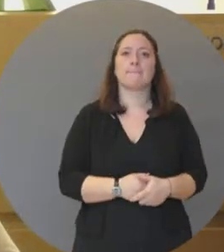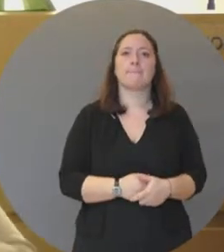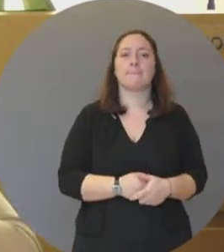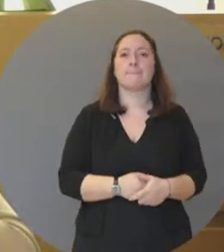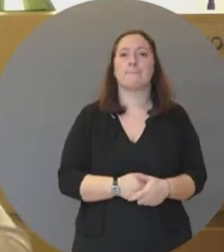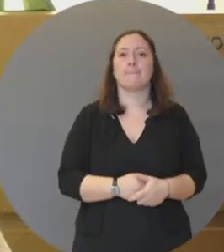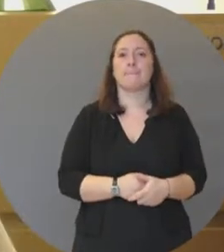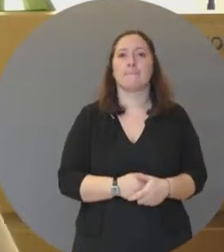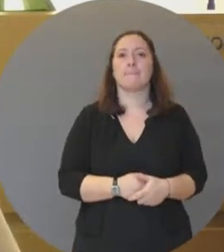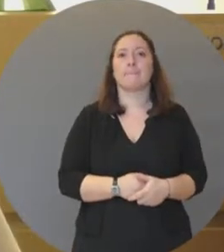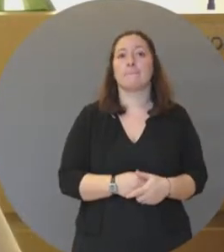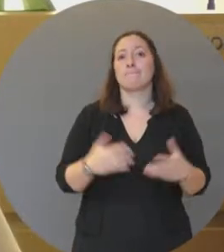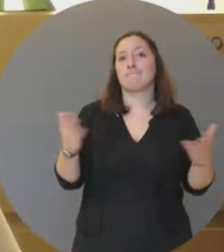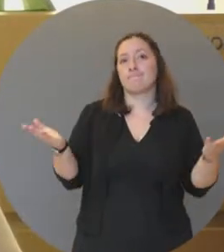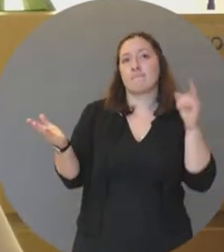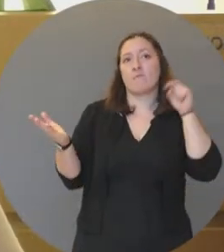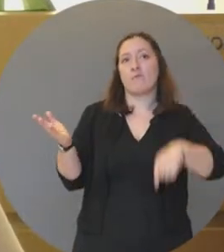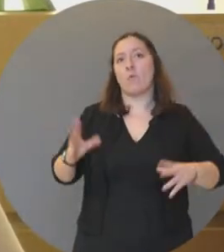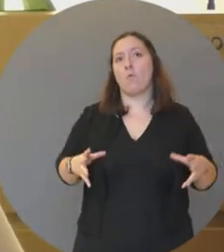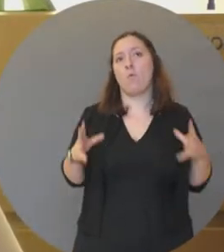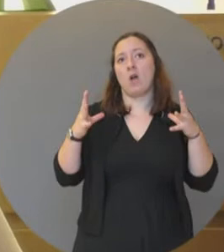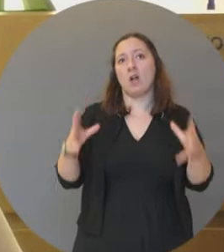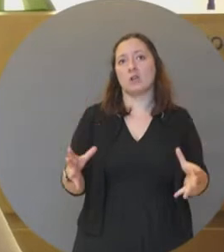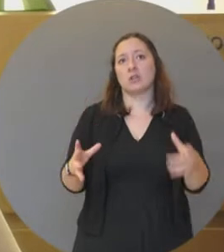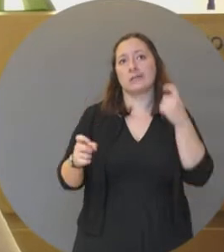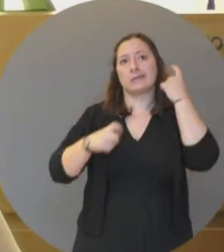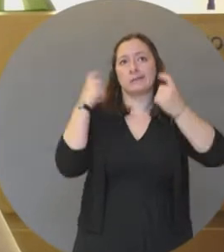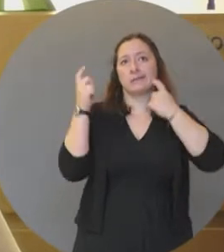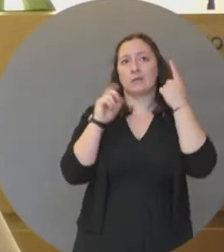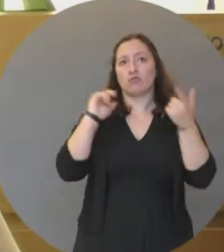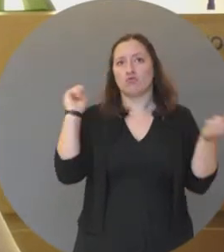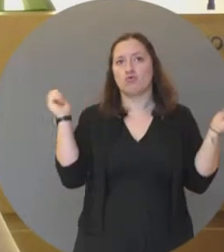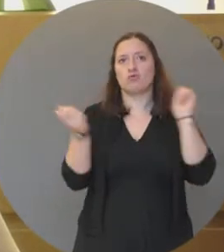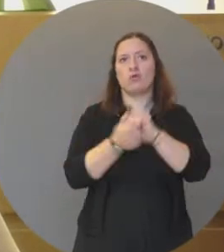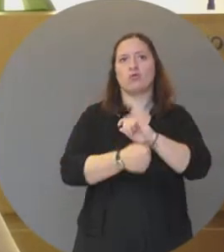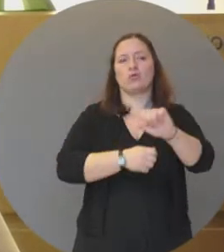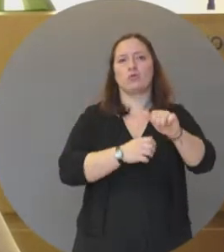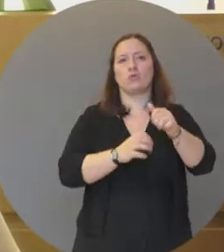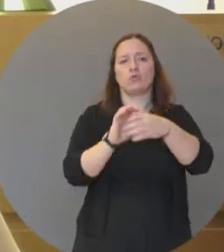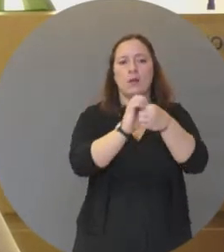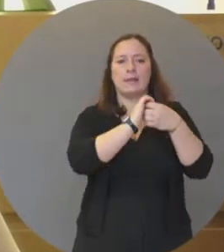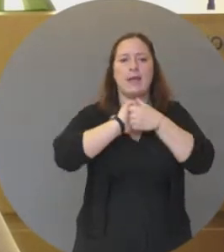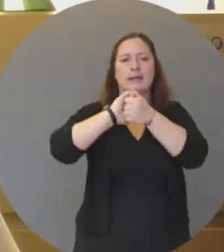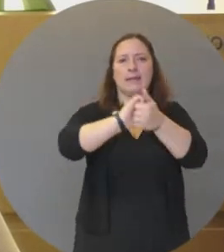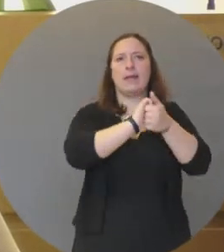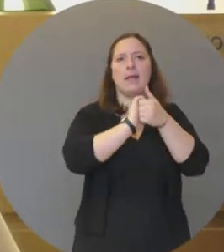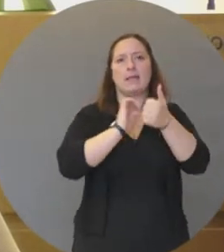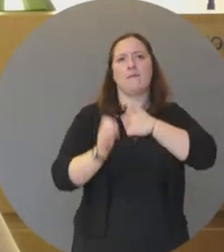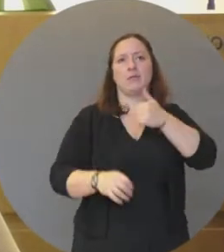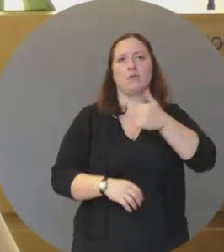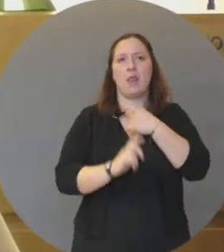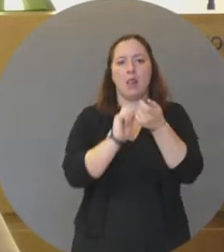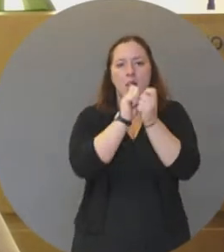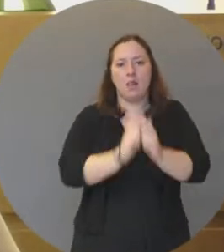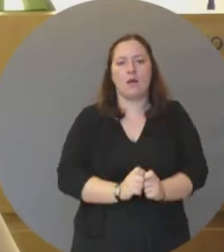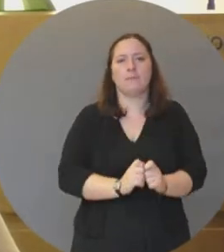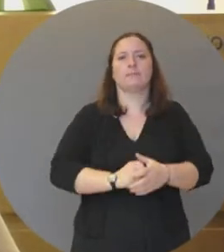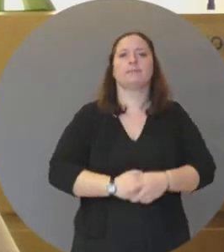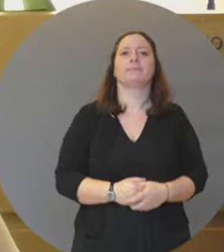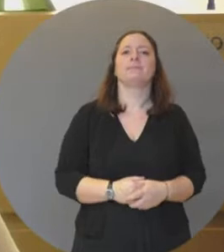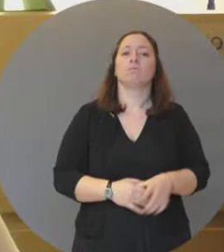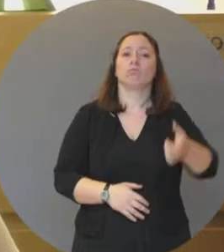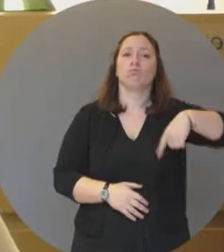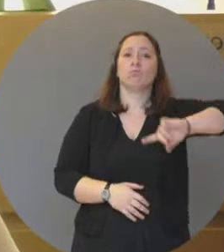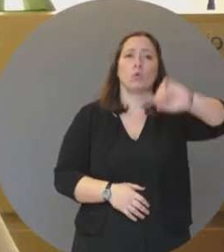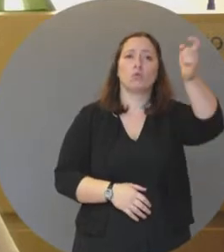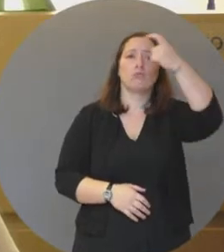soit une révision de nos dispositifs de solidarité individualisée nous avons parfaitement conscience que pour partie